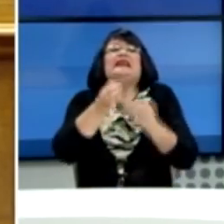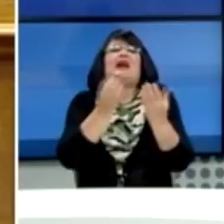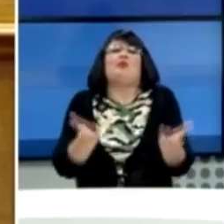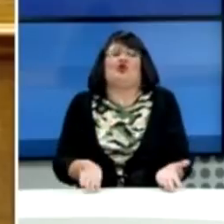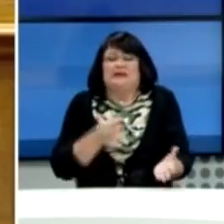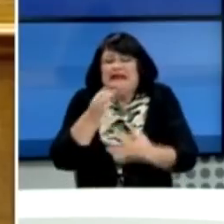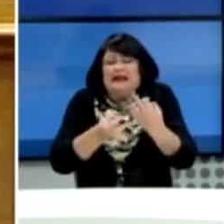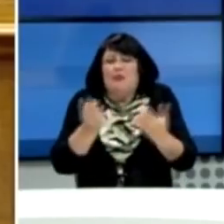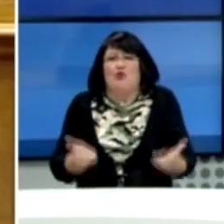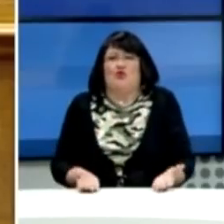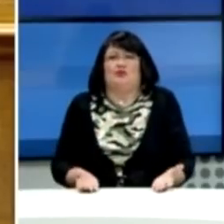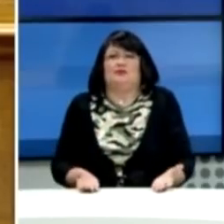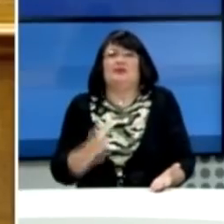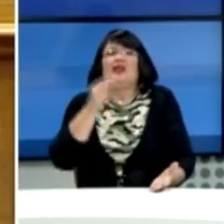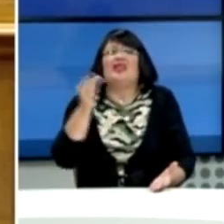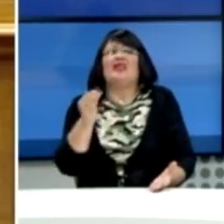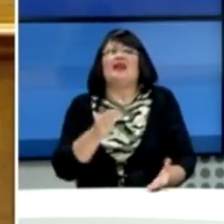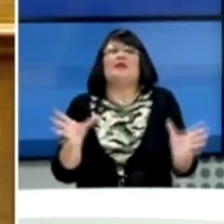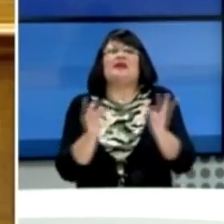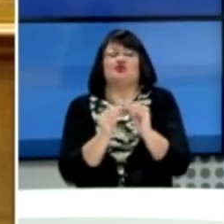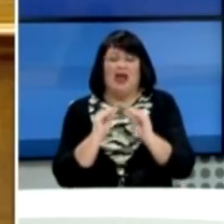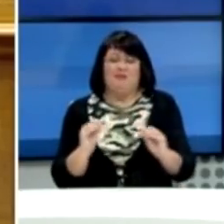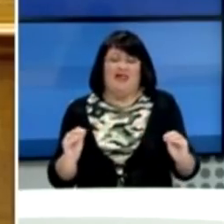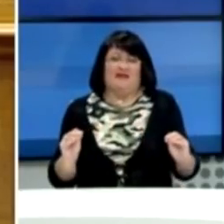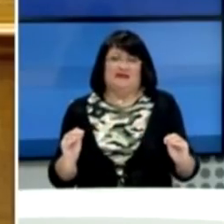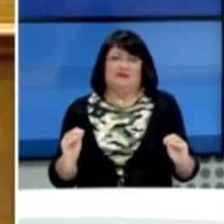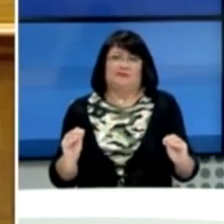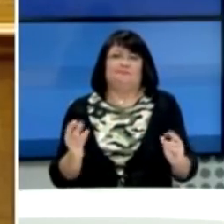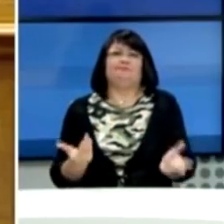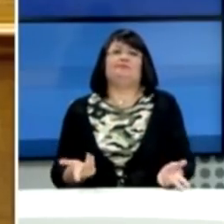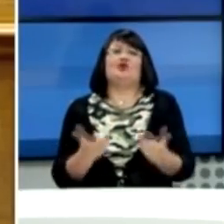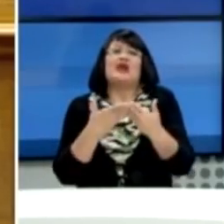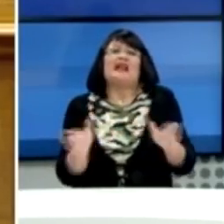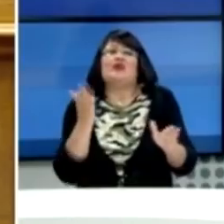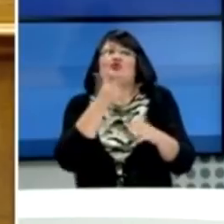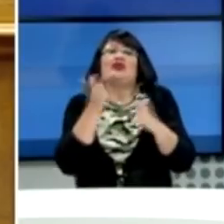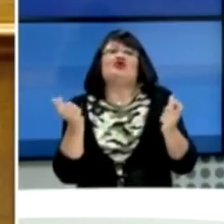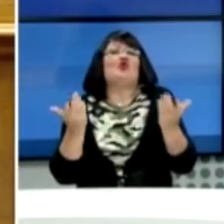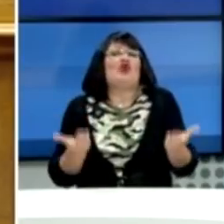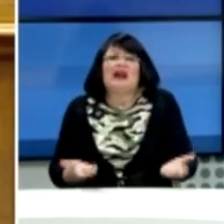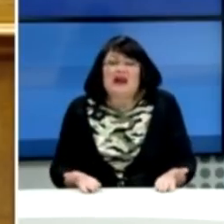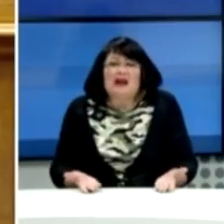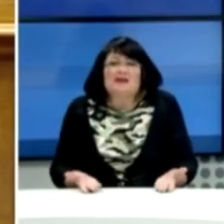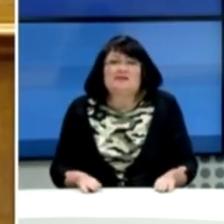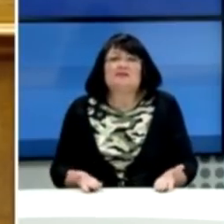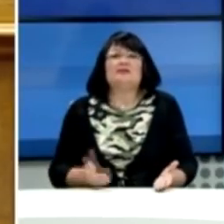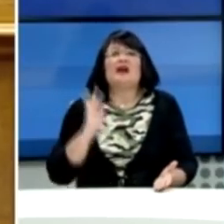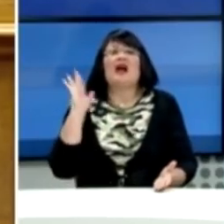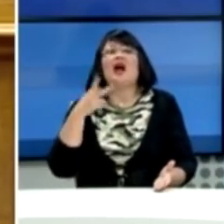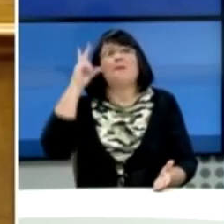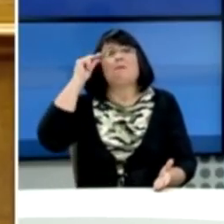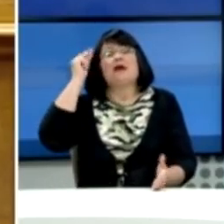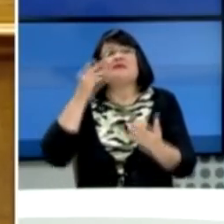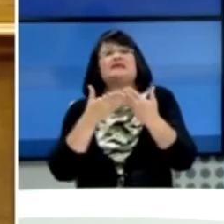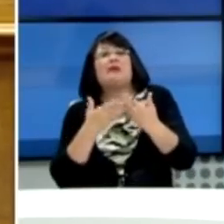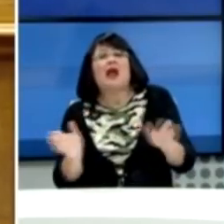κανείς και για τα ζητήματα της εκπαίδευσης και για το πώς ανοίγουν τα σχολεία, για το αν ανοίγουν τα